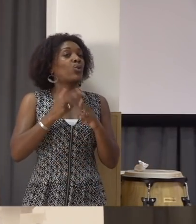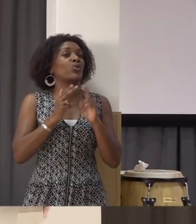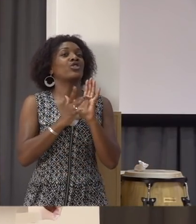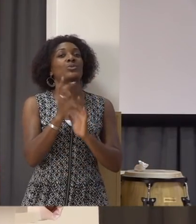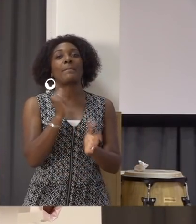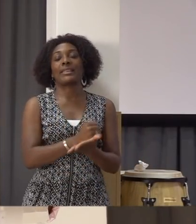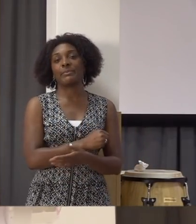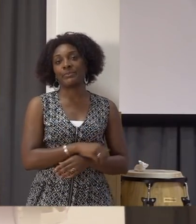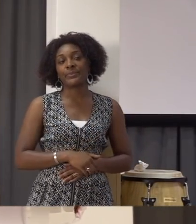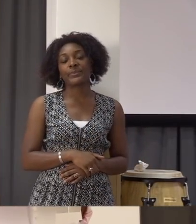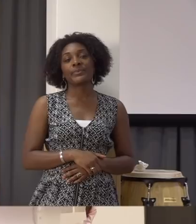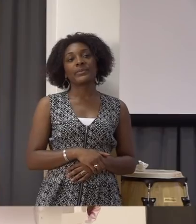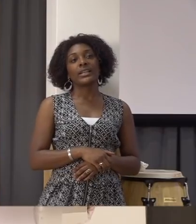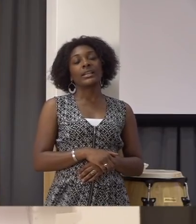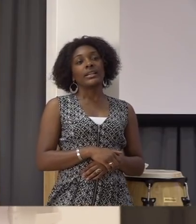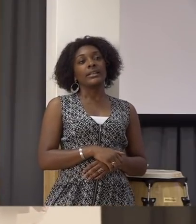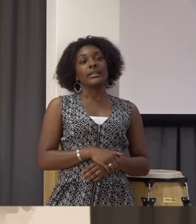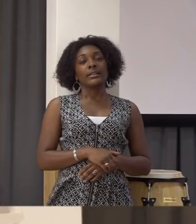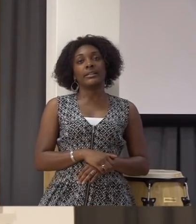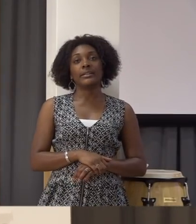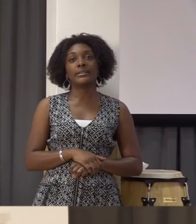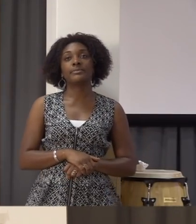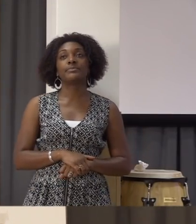Amen. Le